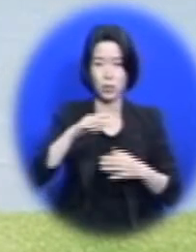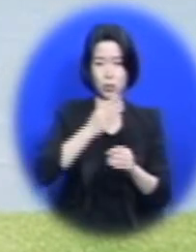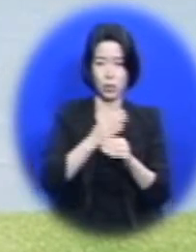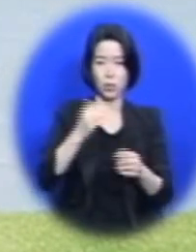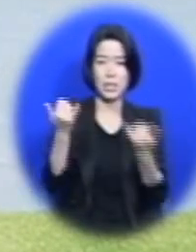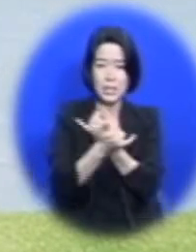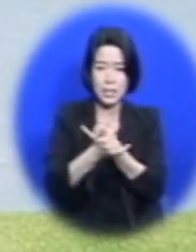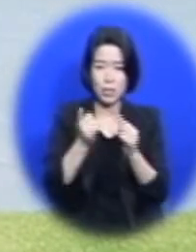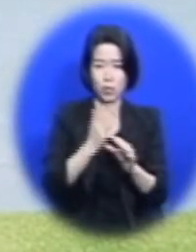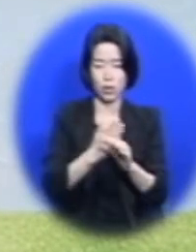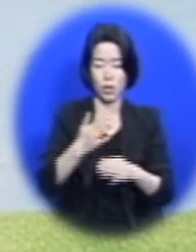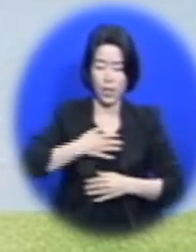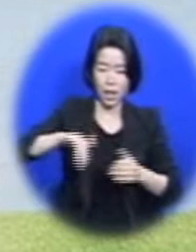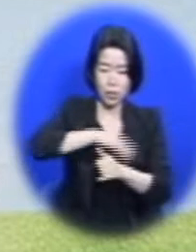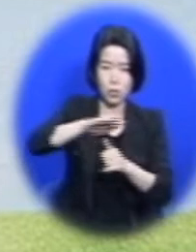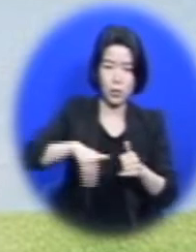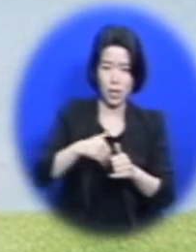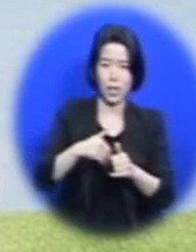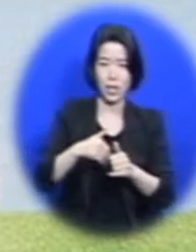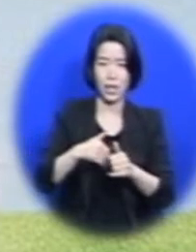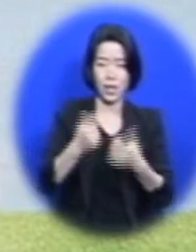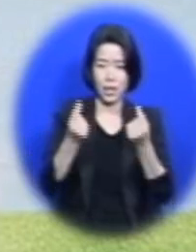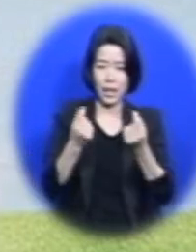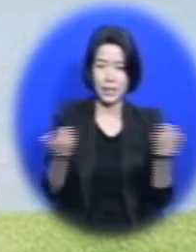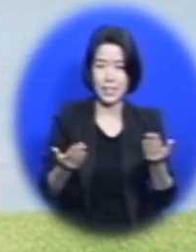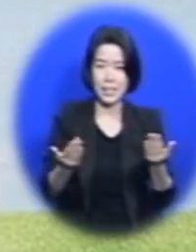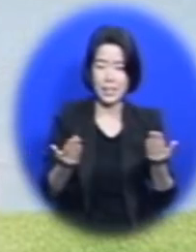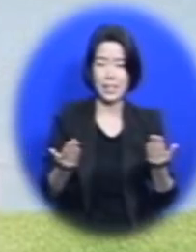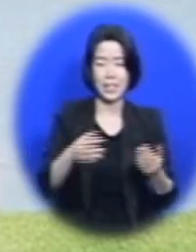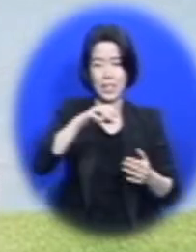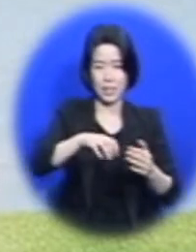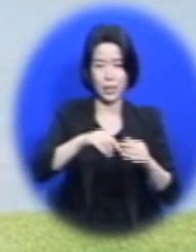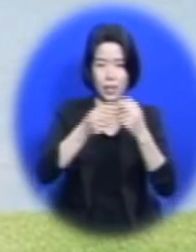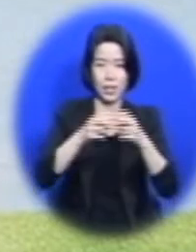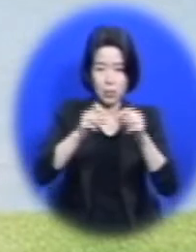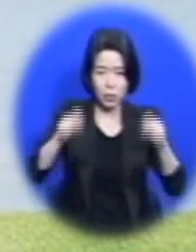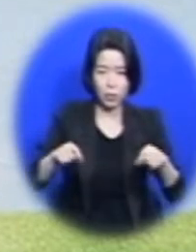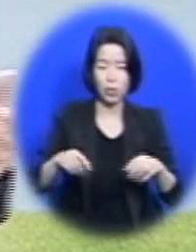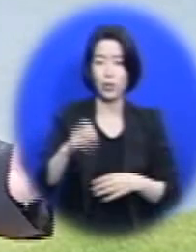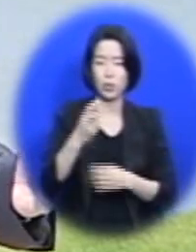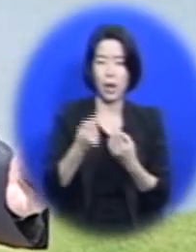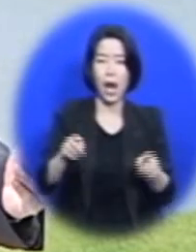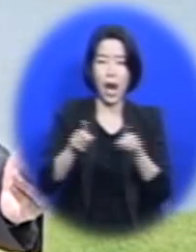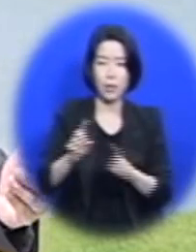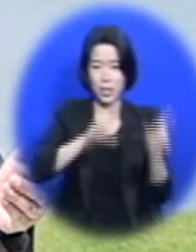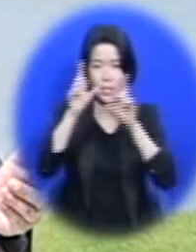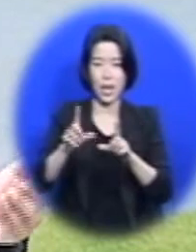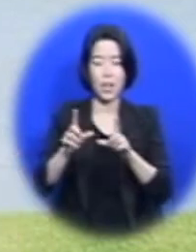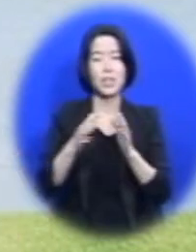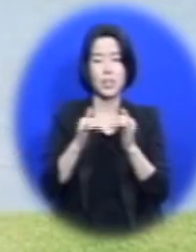중에도, 내 주변에 있는 같은 직장 동료들 또는 함께 사는 사람들